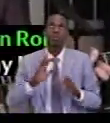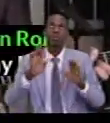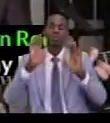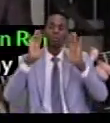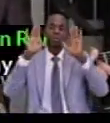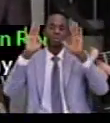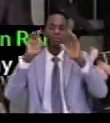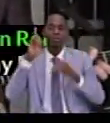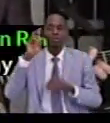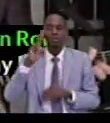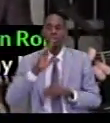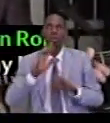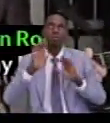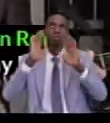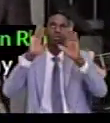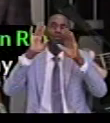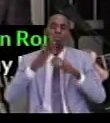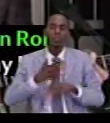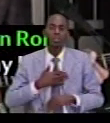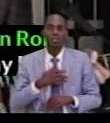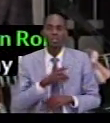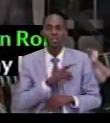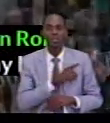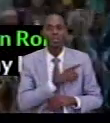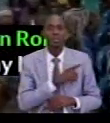tu es merveilleux, mon roi.